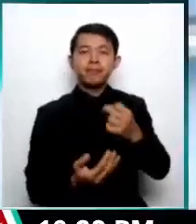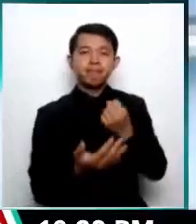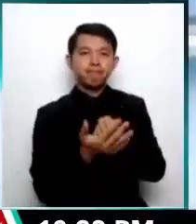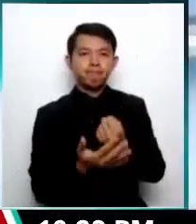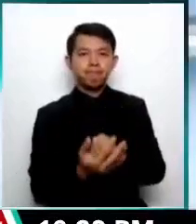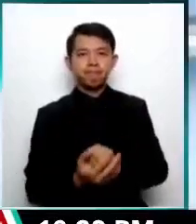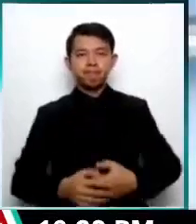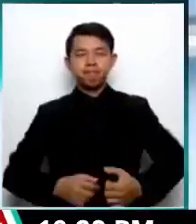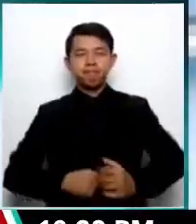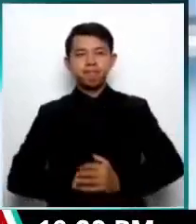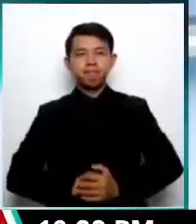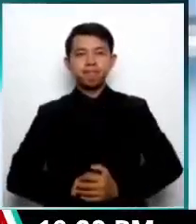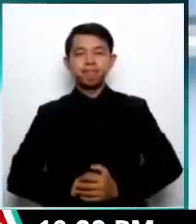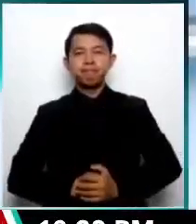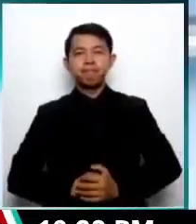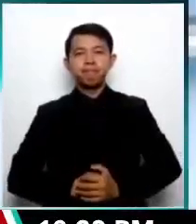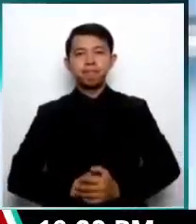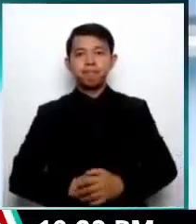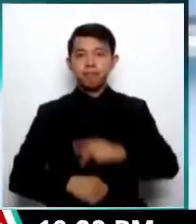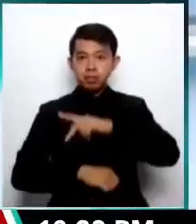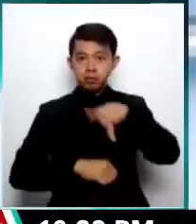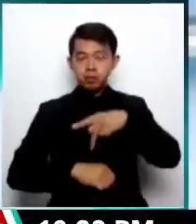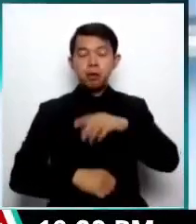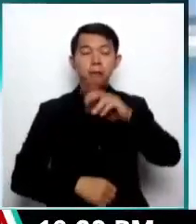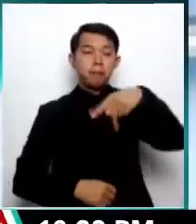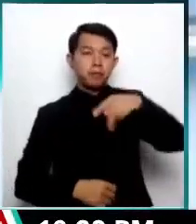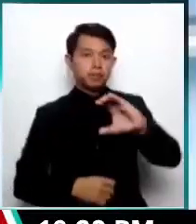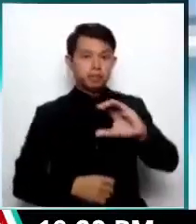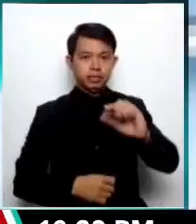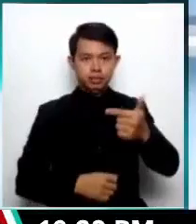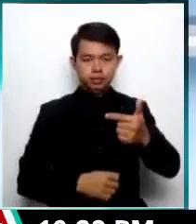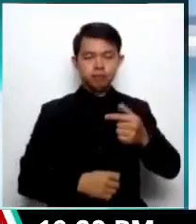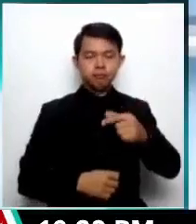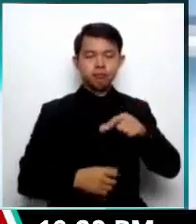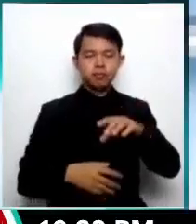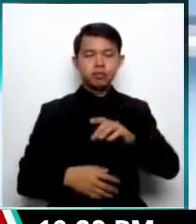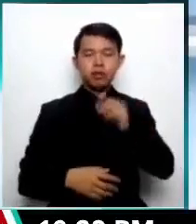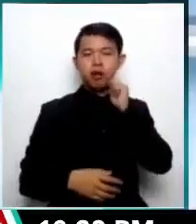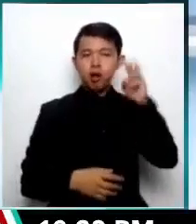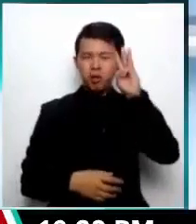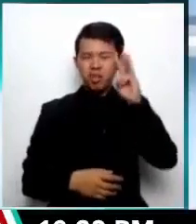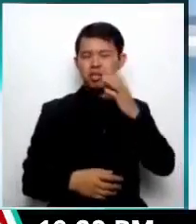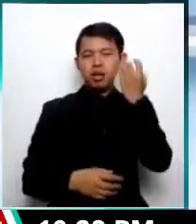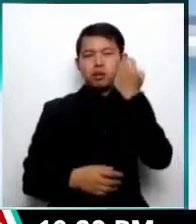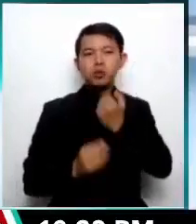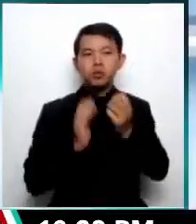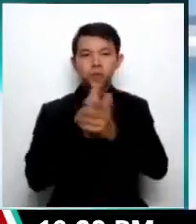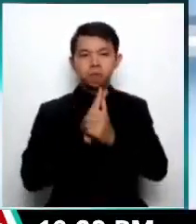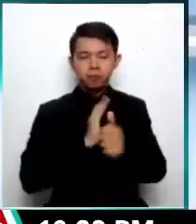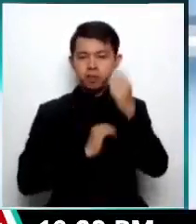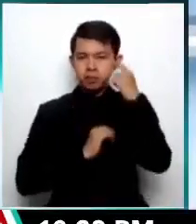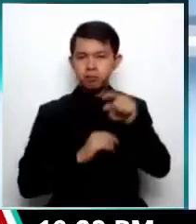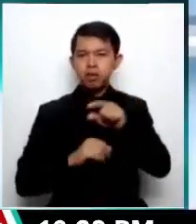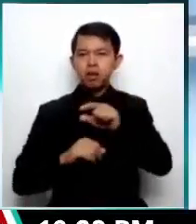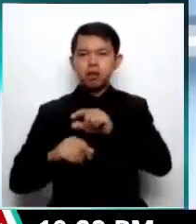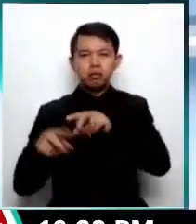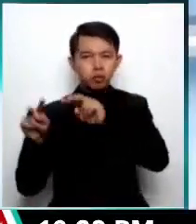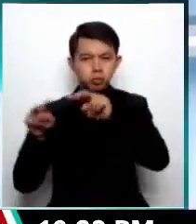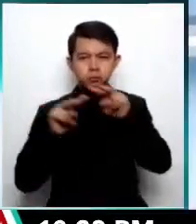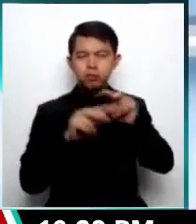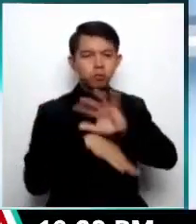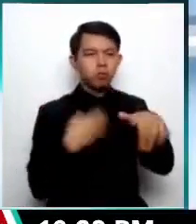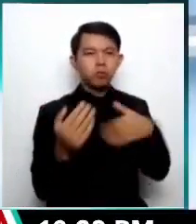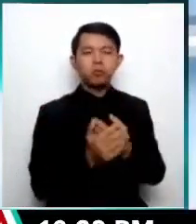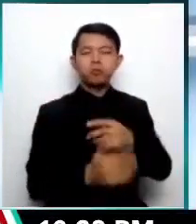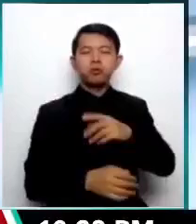Aminado ang Philippine Coast Guard na limitado ang kanilang kakayahan para bantayan ang buong West Philippine Sea. Kung paano nila